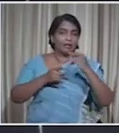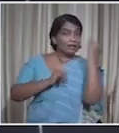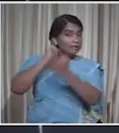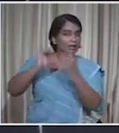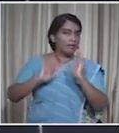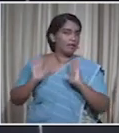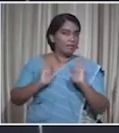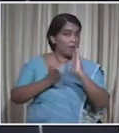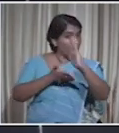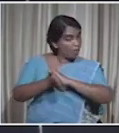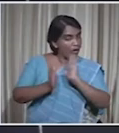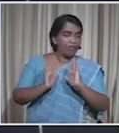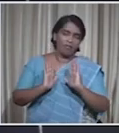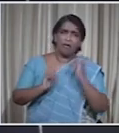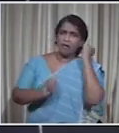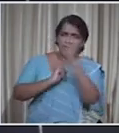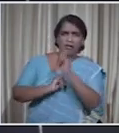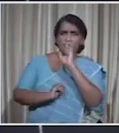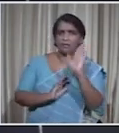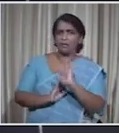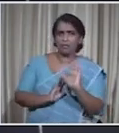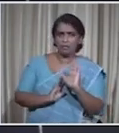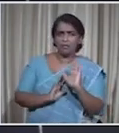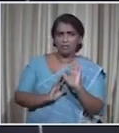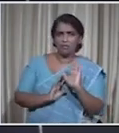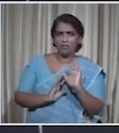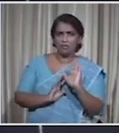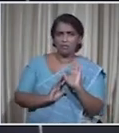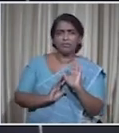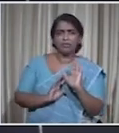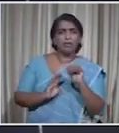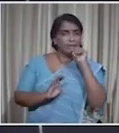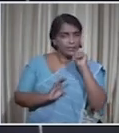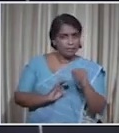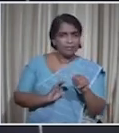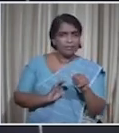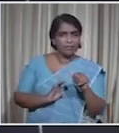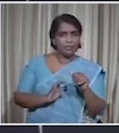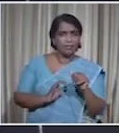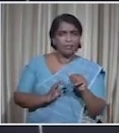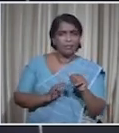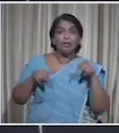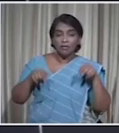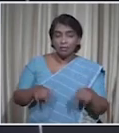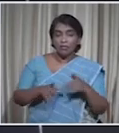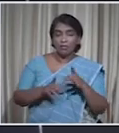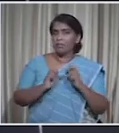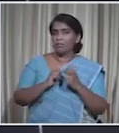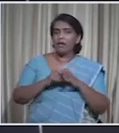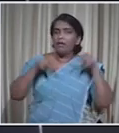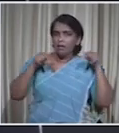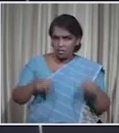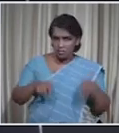එපා ඒක කෙලින්ම එතකොට ප්‍රතිචාරය ආව මේක වැඩි ඇත්ත වශයෙන්ම මෙතන ඉන්න මෙතන වඩා උණුසුම් වෙන අද